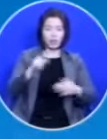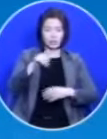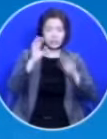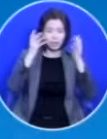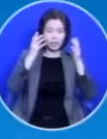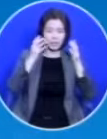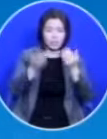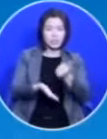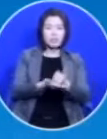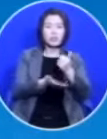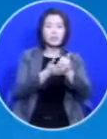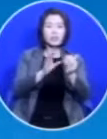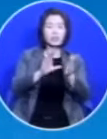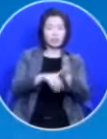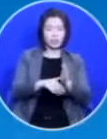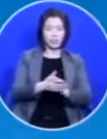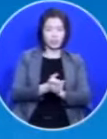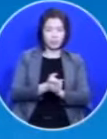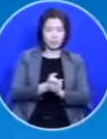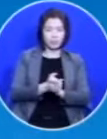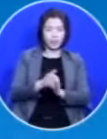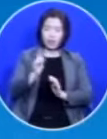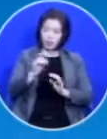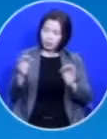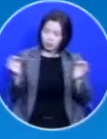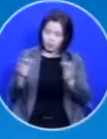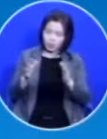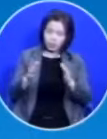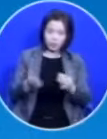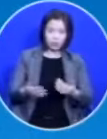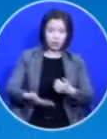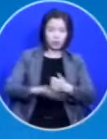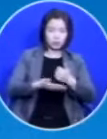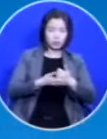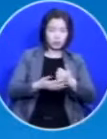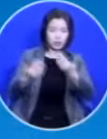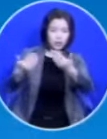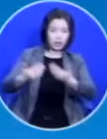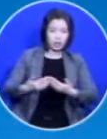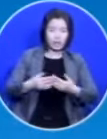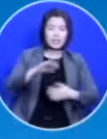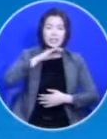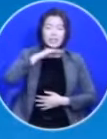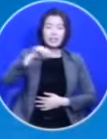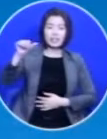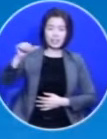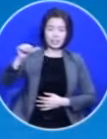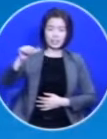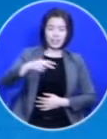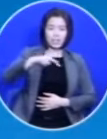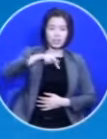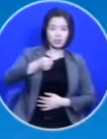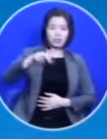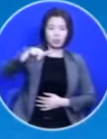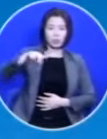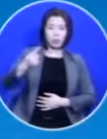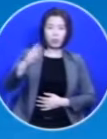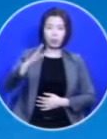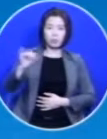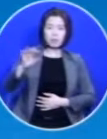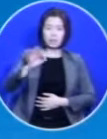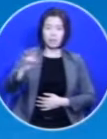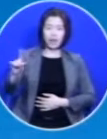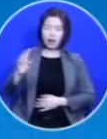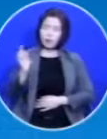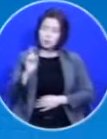어느 날 잠깐 동안 돌보라고 맡겨 준 다섯 살된 스코비아 하는 아이가